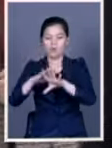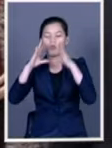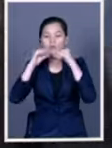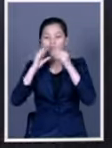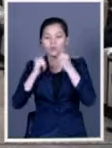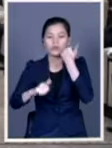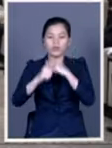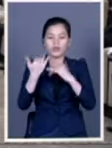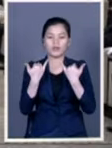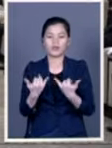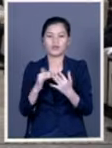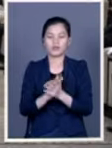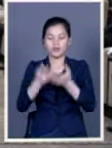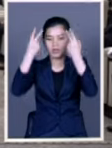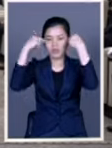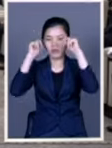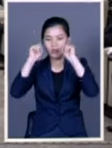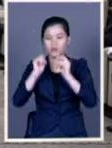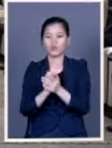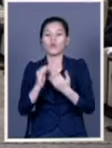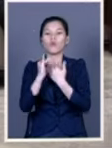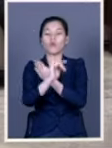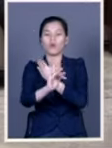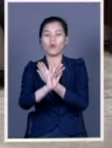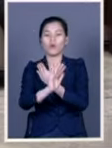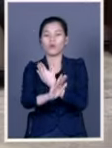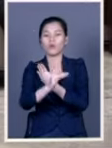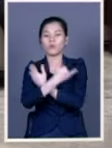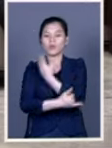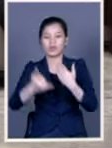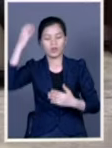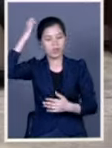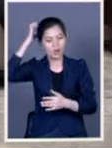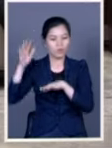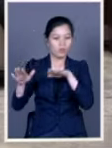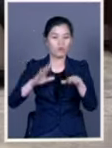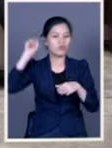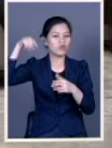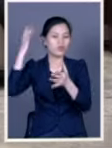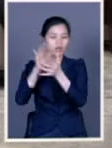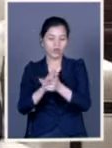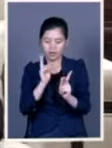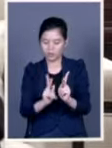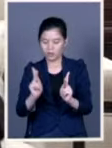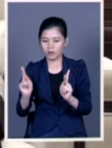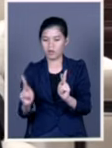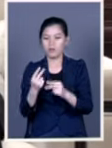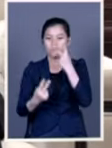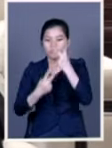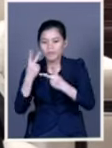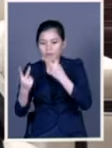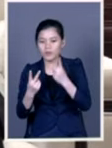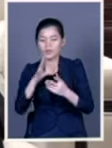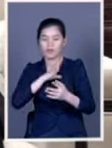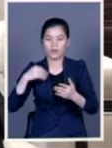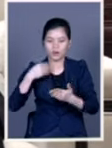งนี้ผ่านท่านนายกรัฐมนตรีแห่งสาธารณรัฐประชาธิปไตยประชาชนลาวพร้อมภรรยาและคณะยังได้ไปเยี่ยมยามและ